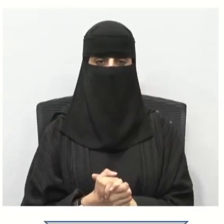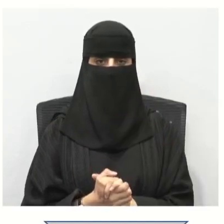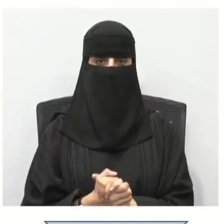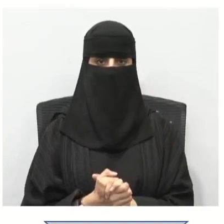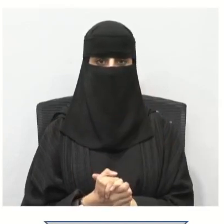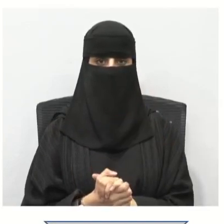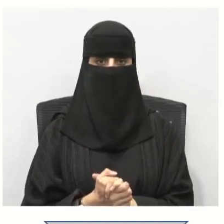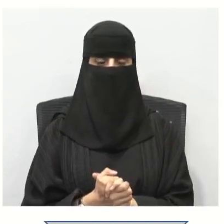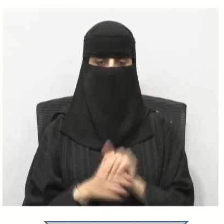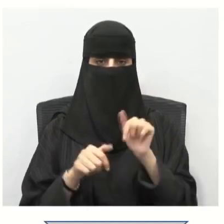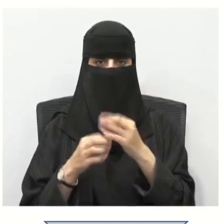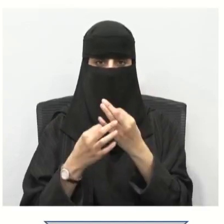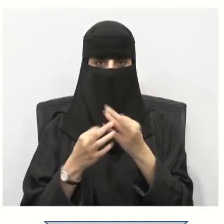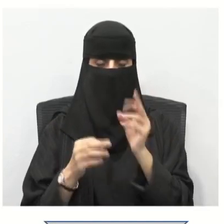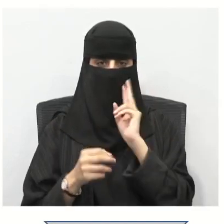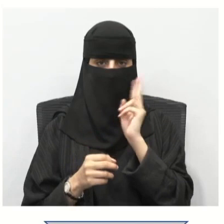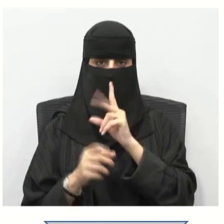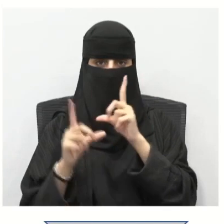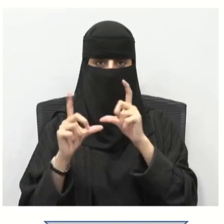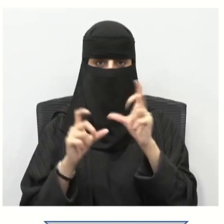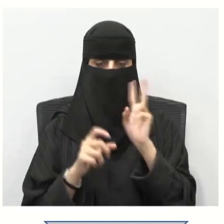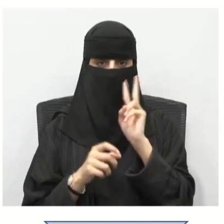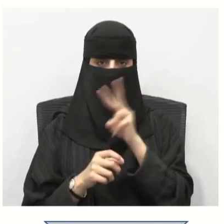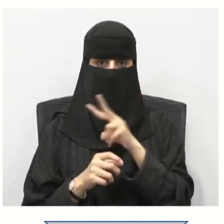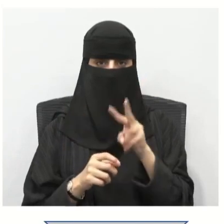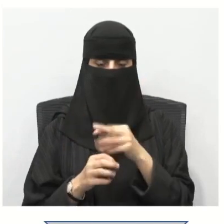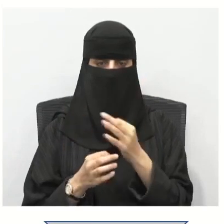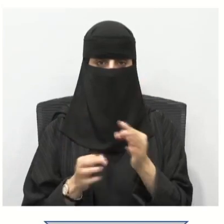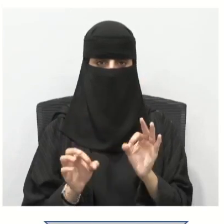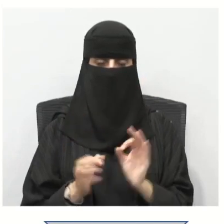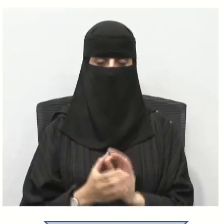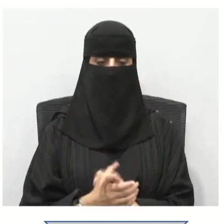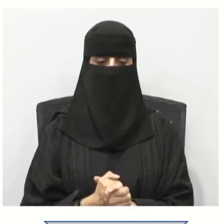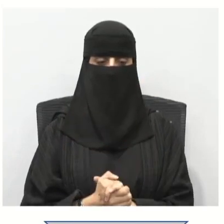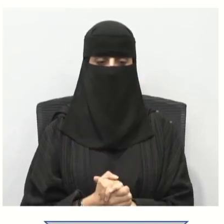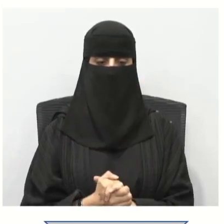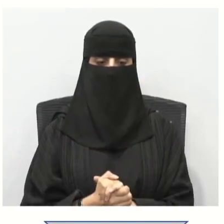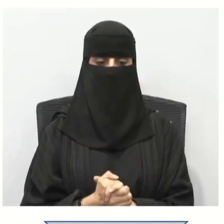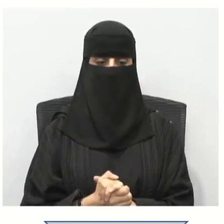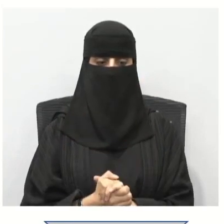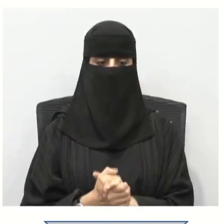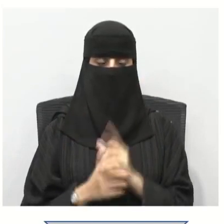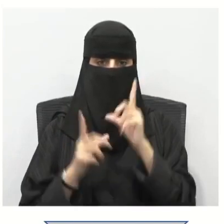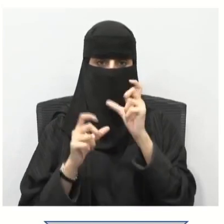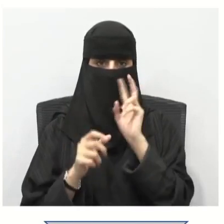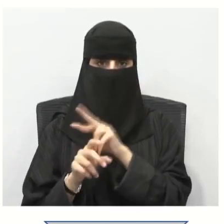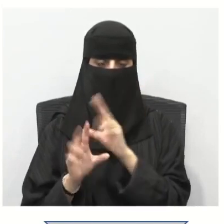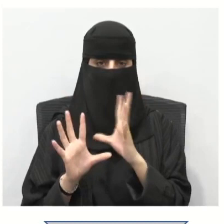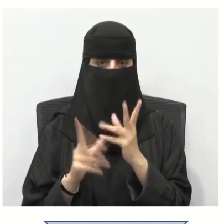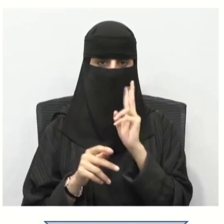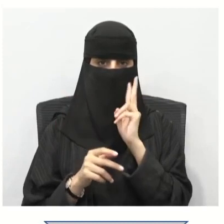نشاهد هذه الصور نشاهد الصوره ماذا شاهد